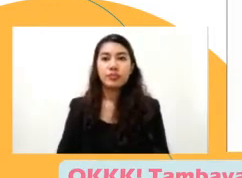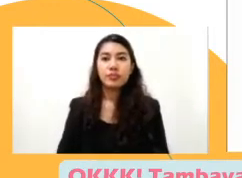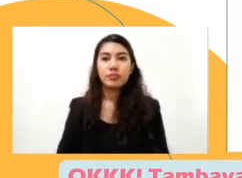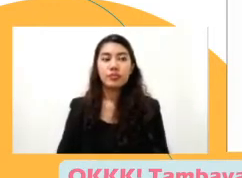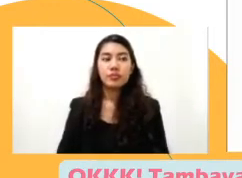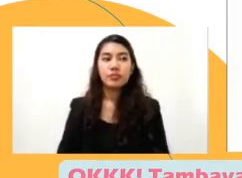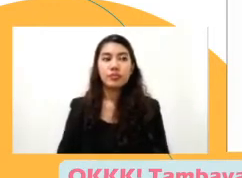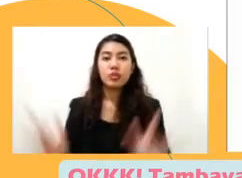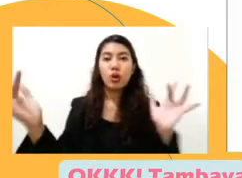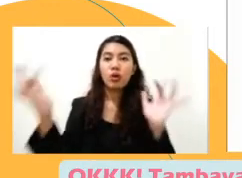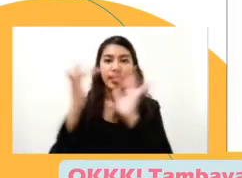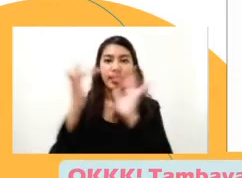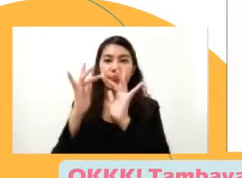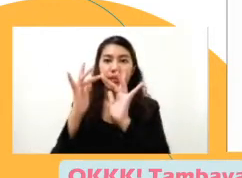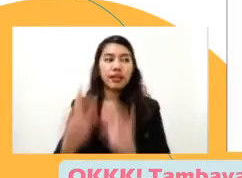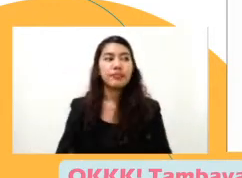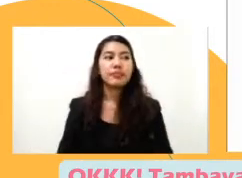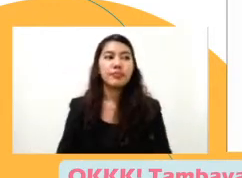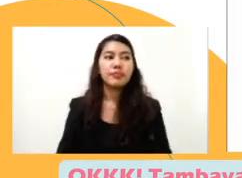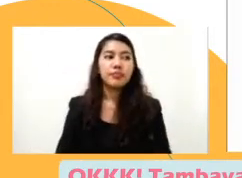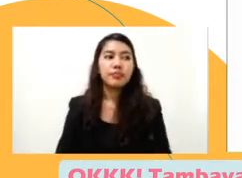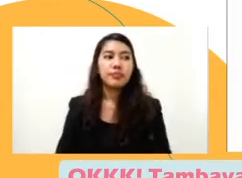Sana po yung... Ayan.